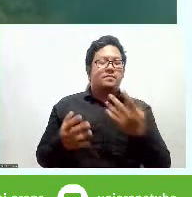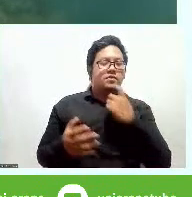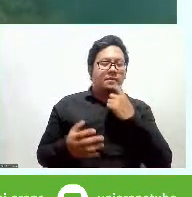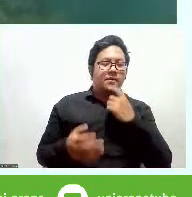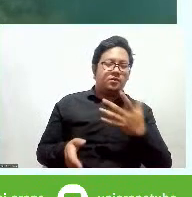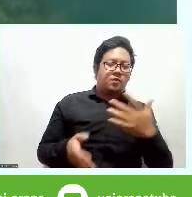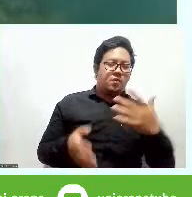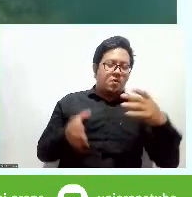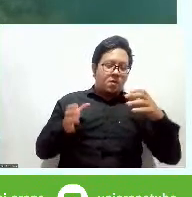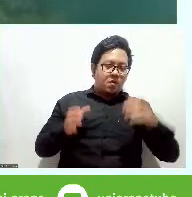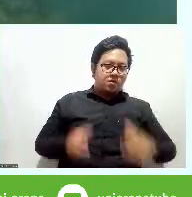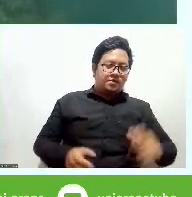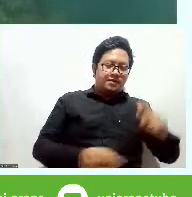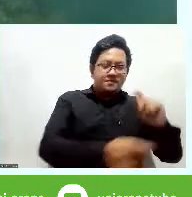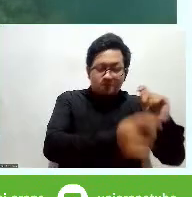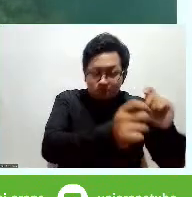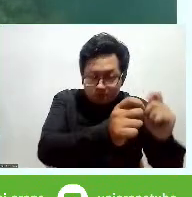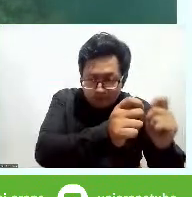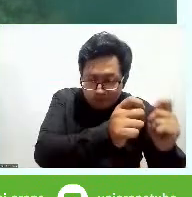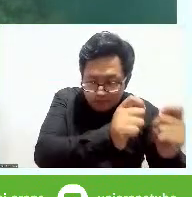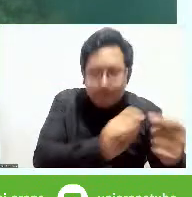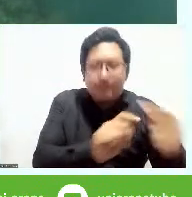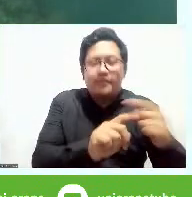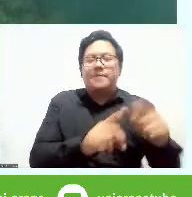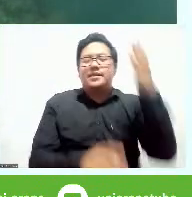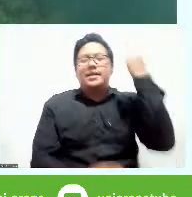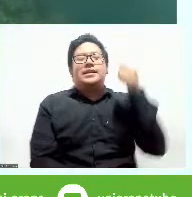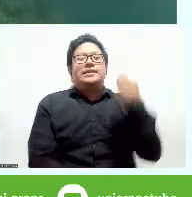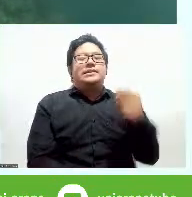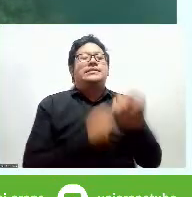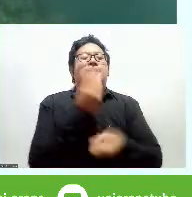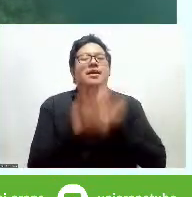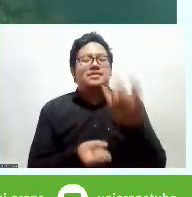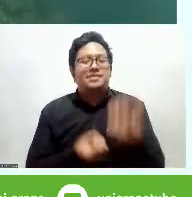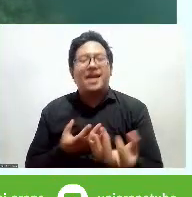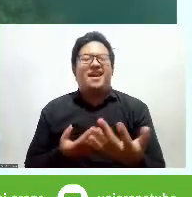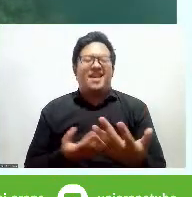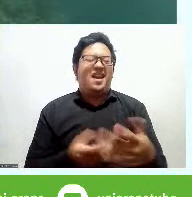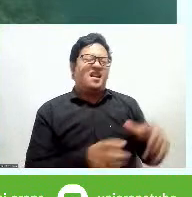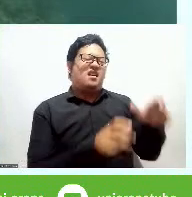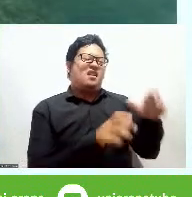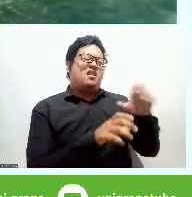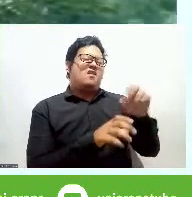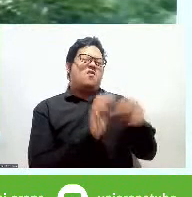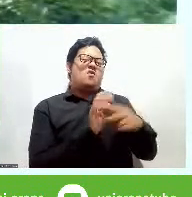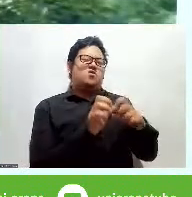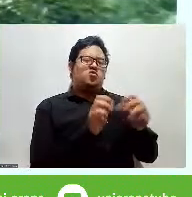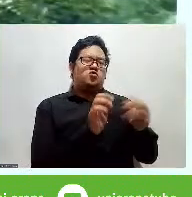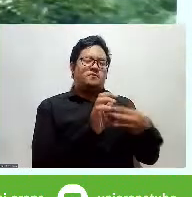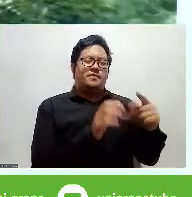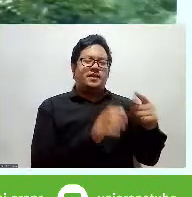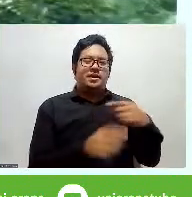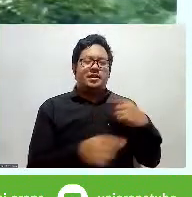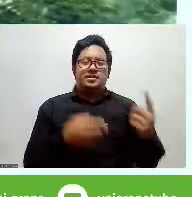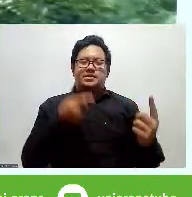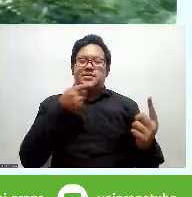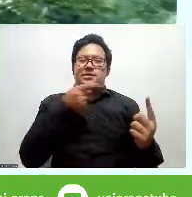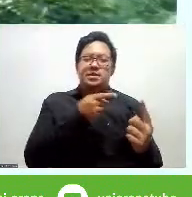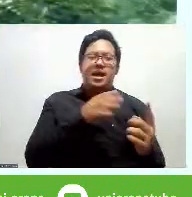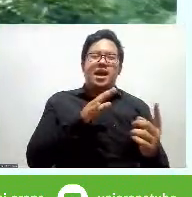tapi itu tadi yang saya jelaskan jadi yang yang Sisi konsumen itu kita tidak tidak sentuh Padahal dia punya peran penting